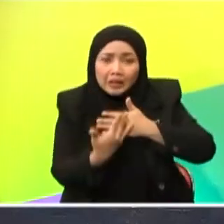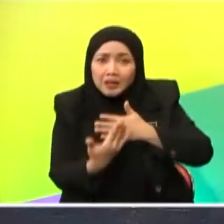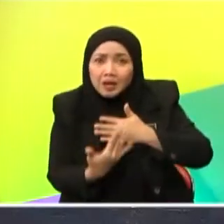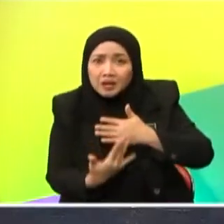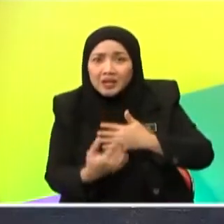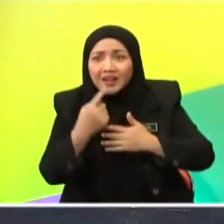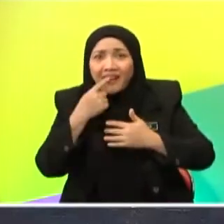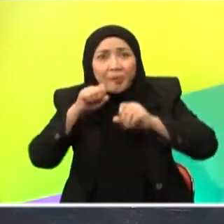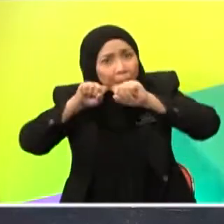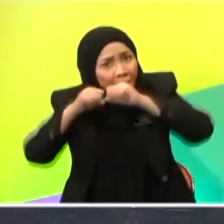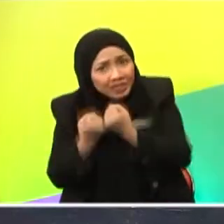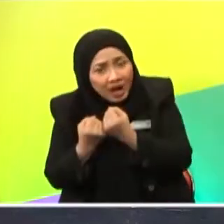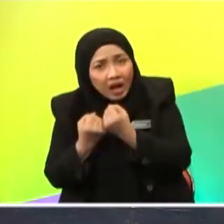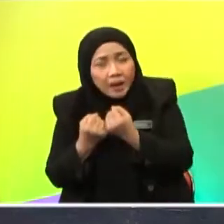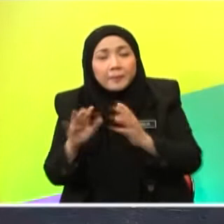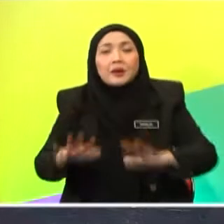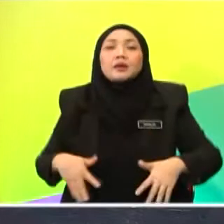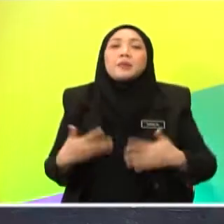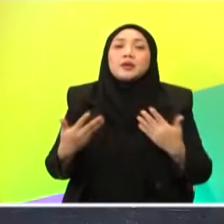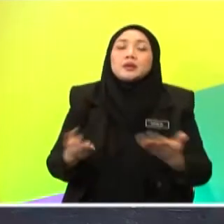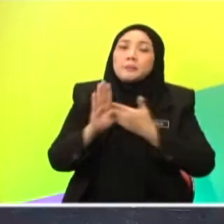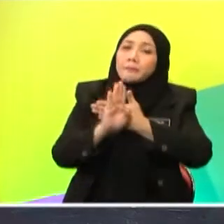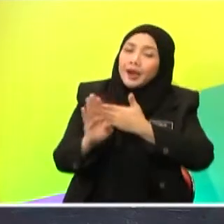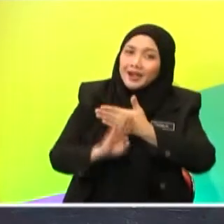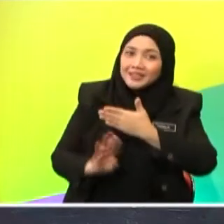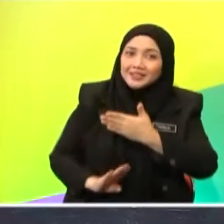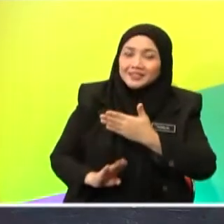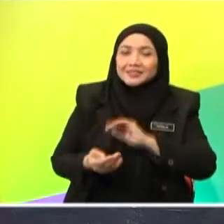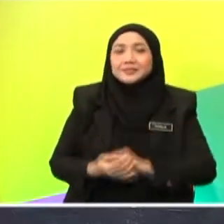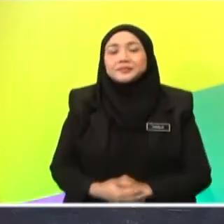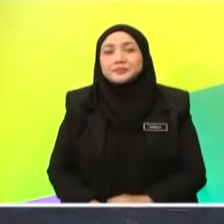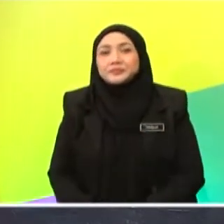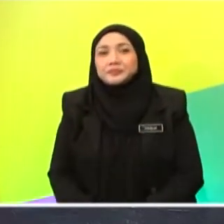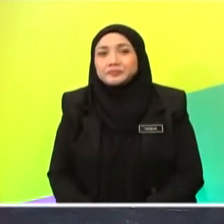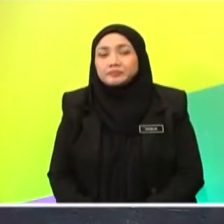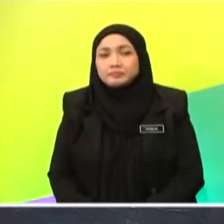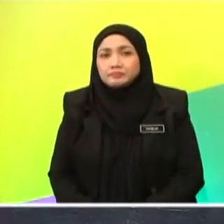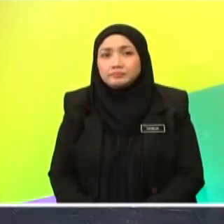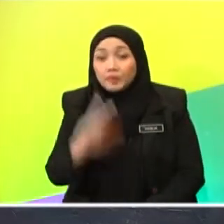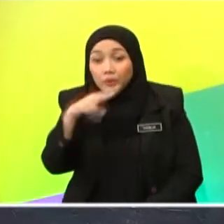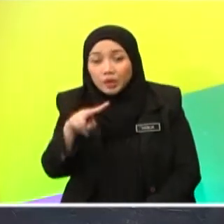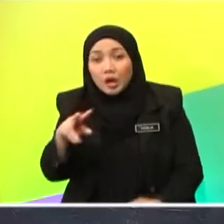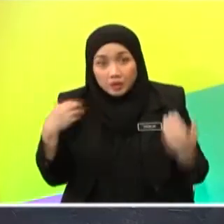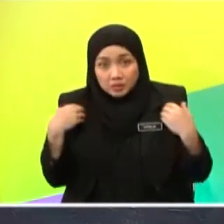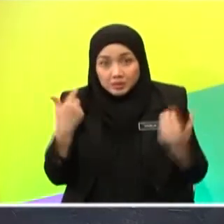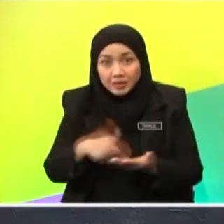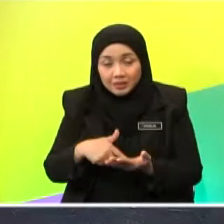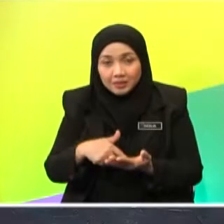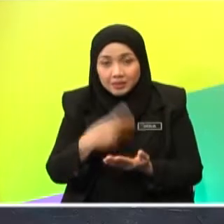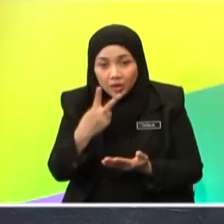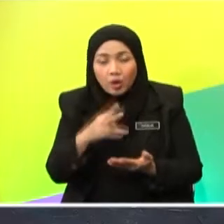jadul Bayu Raja ingat ada soketnya kemarau Oke kita bikin yang ketiga kita dah habis